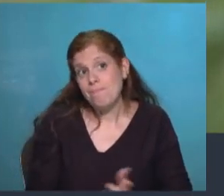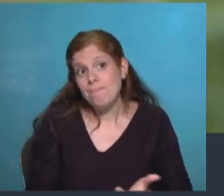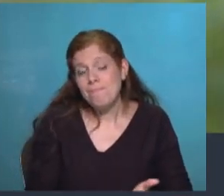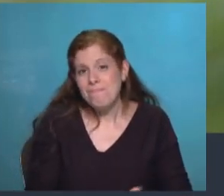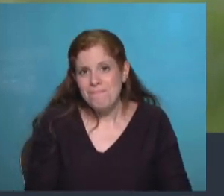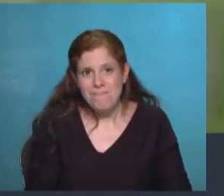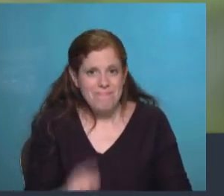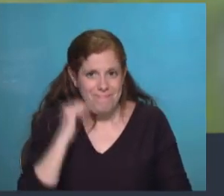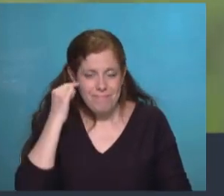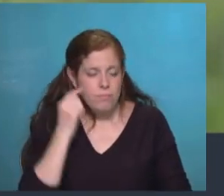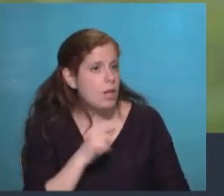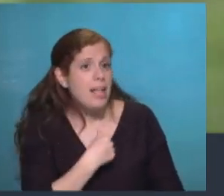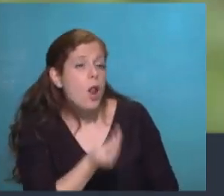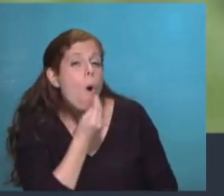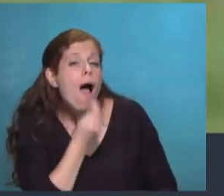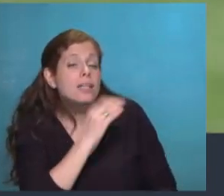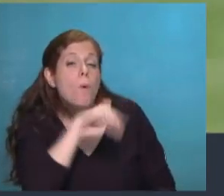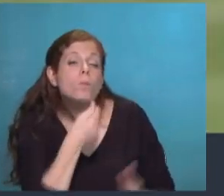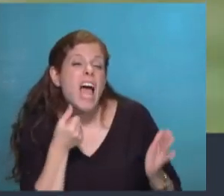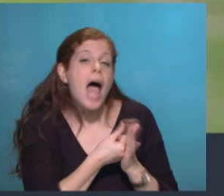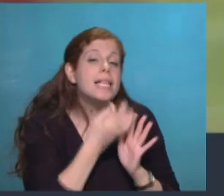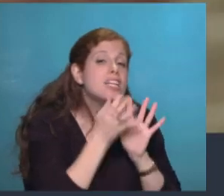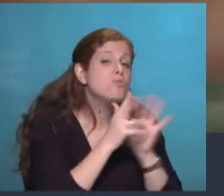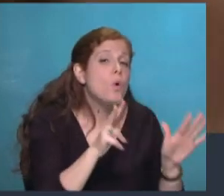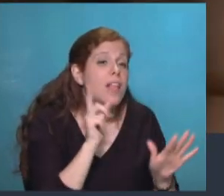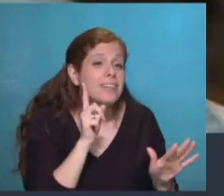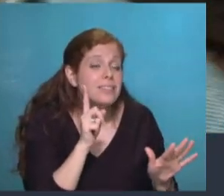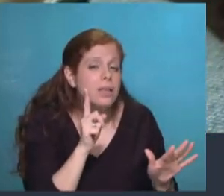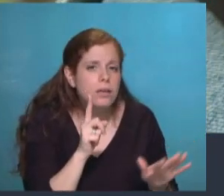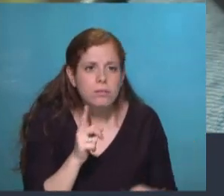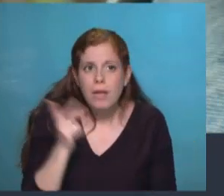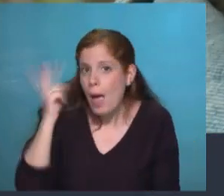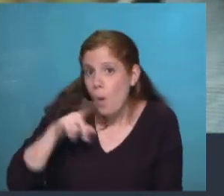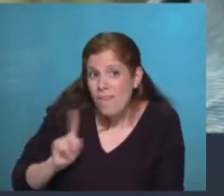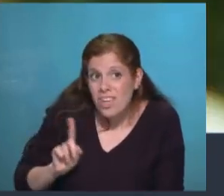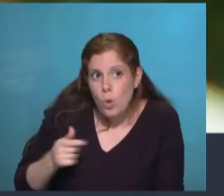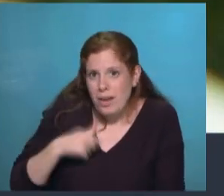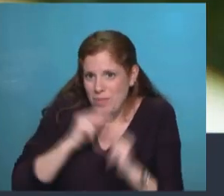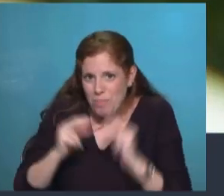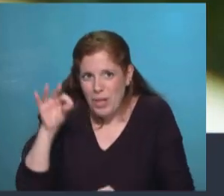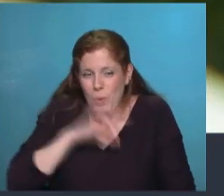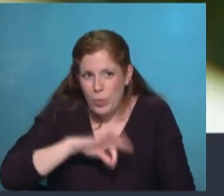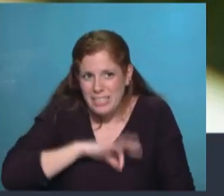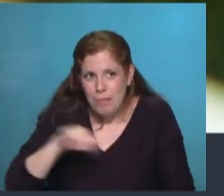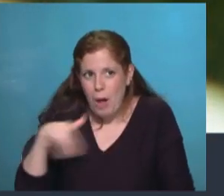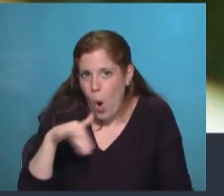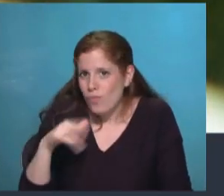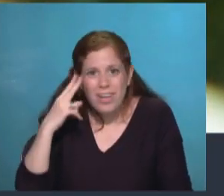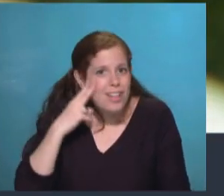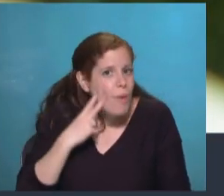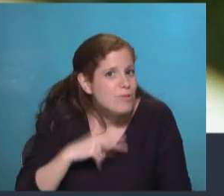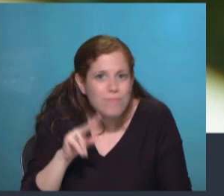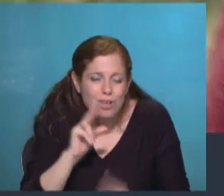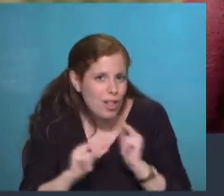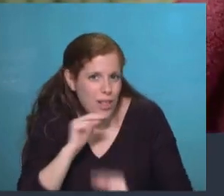אני לא אכלתי בחומסי עד גיל 18. וואו. הם לא הבינו. אני מדברת רוסית ברחוב, כי אני לא מתביישת